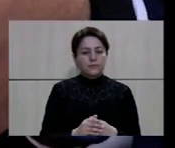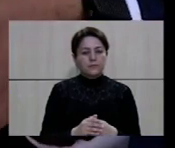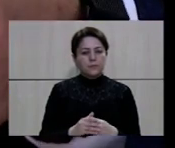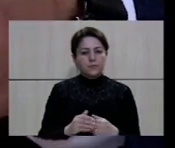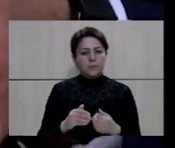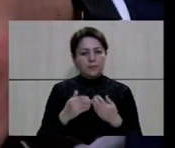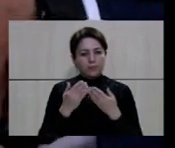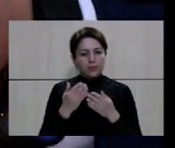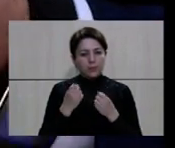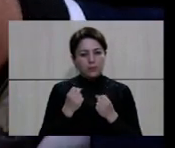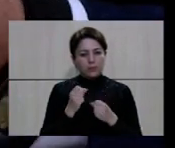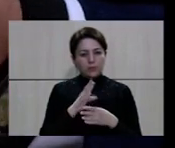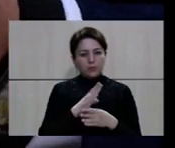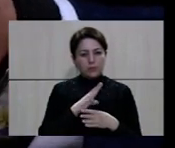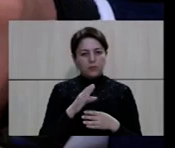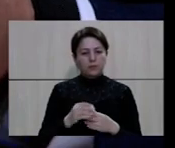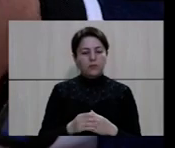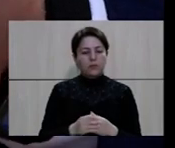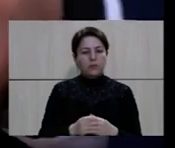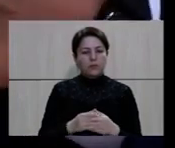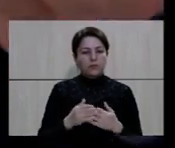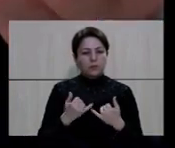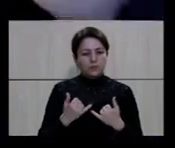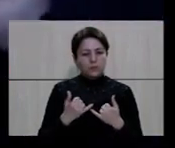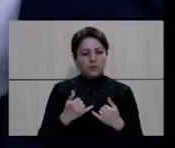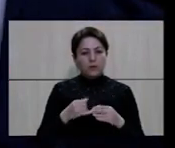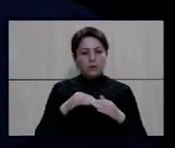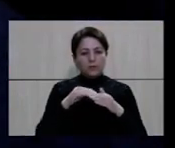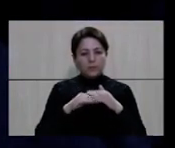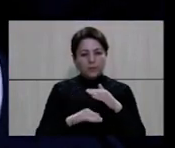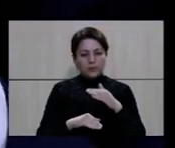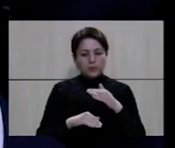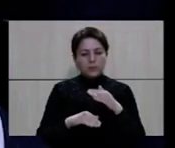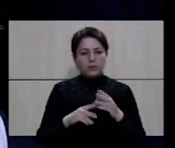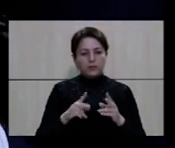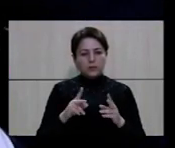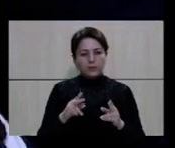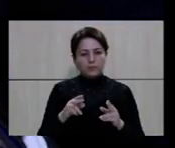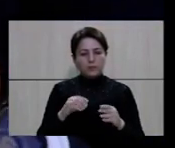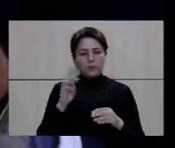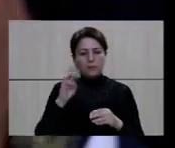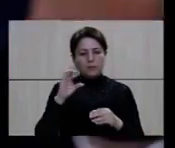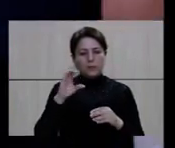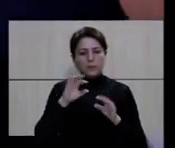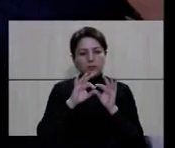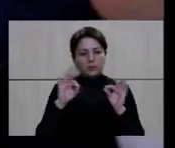Ana, oturup aldık. İndi. Yani mis simimizin paski